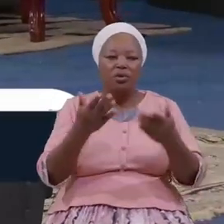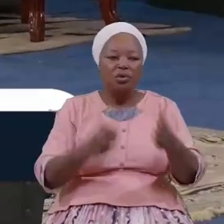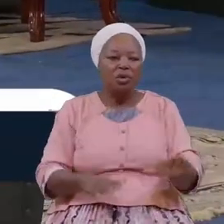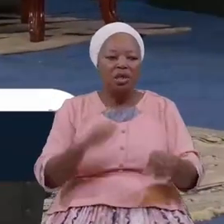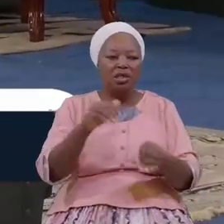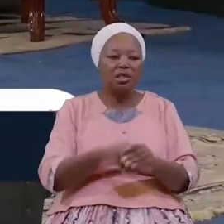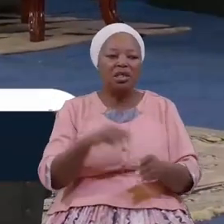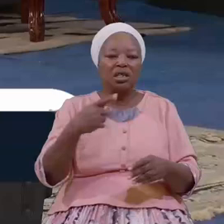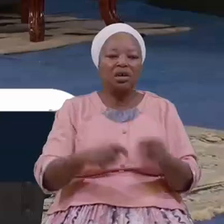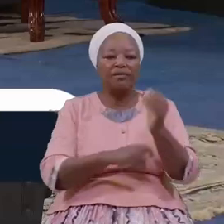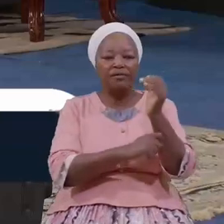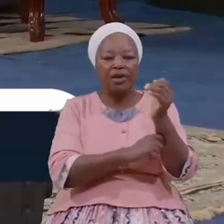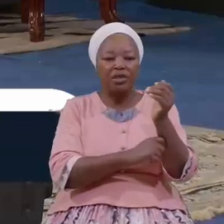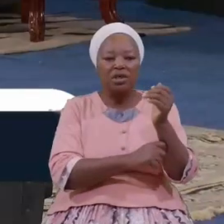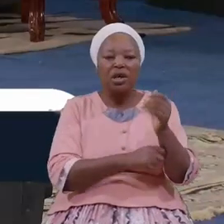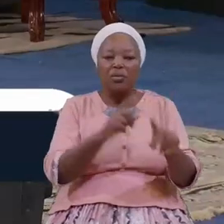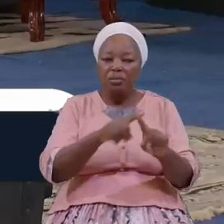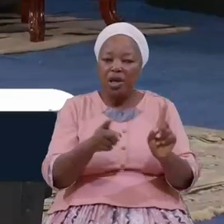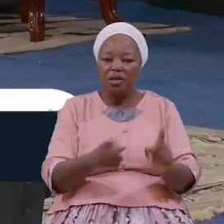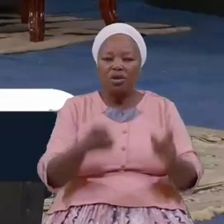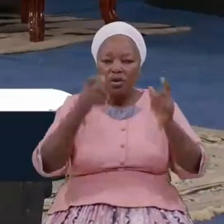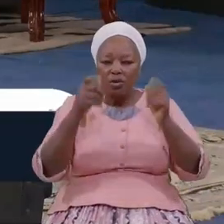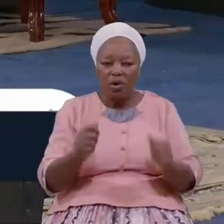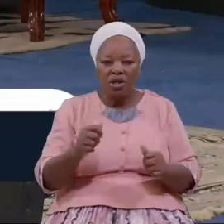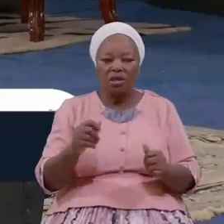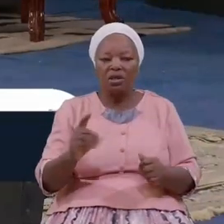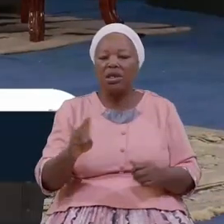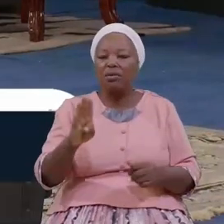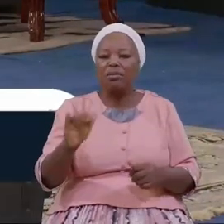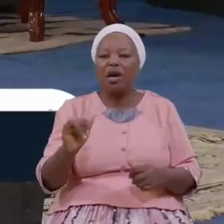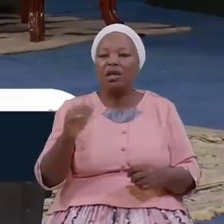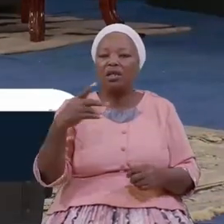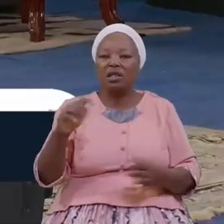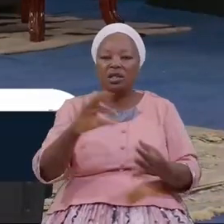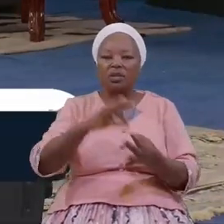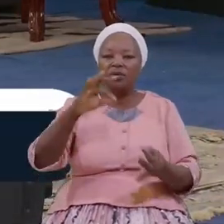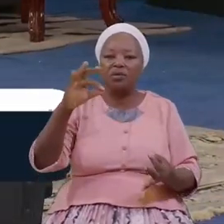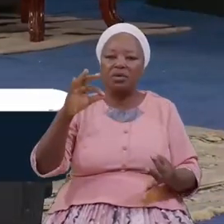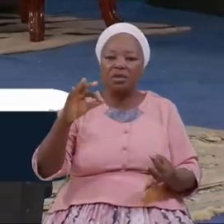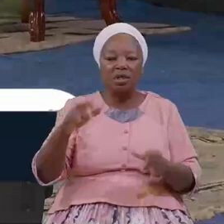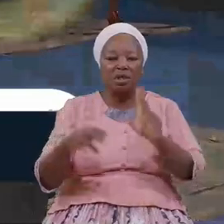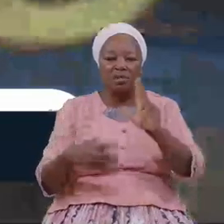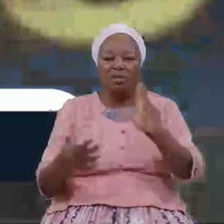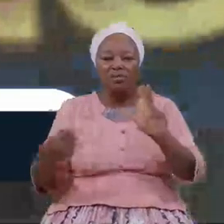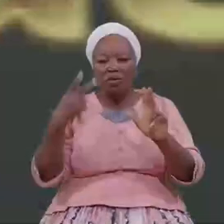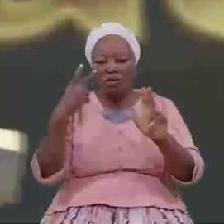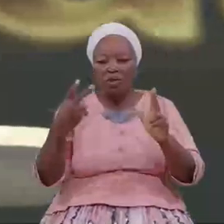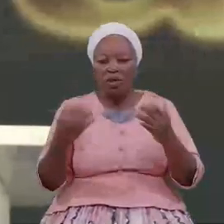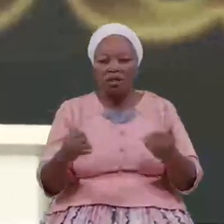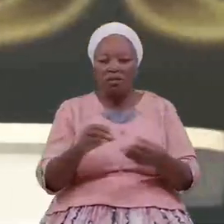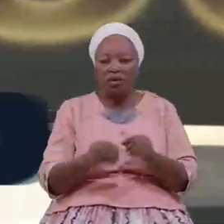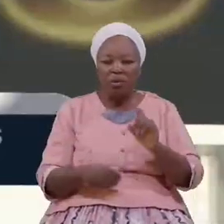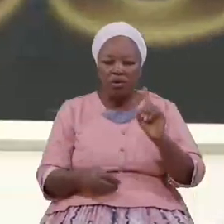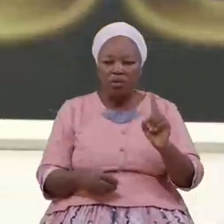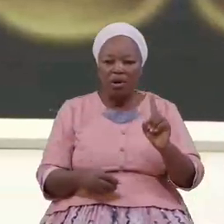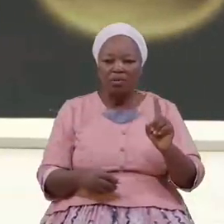mort quant à la chair, mais ayant été rendu vivant quant à l'esprit. Nous allons voir trois sections